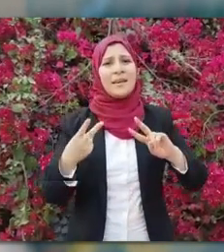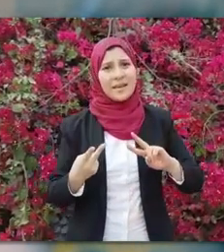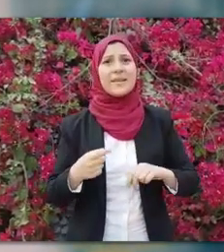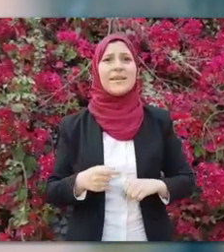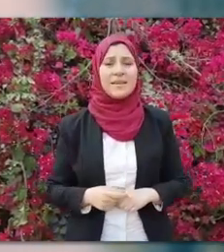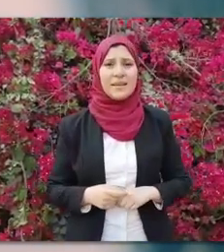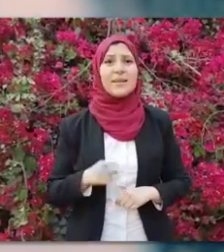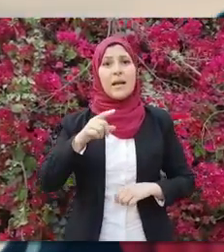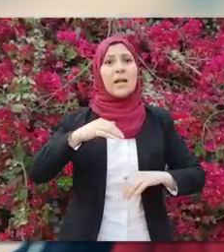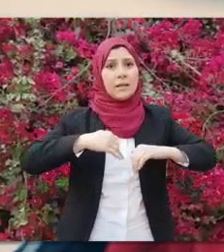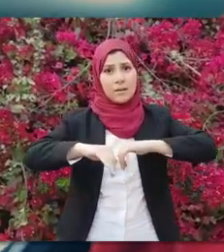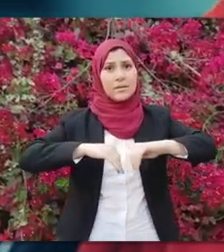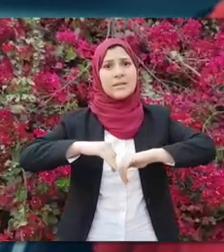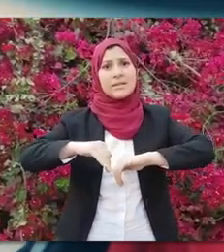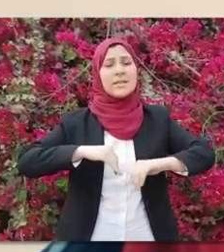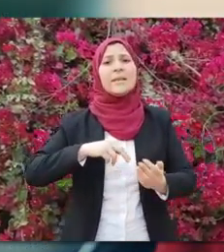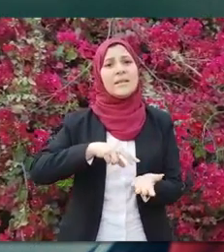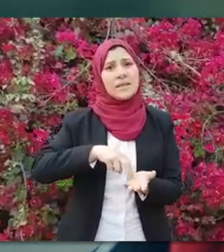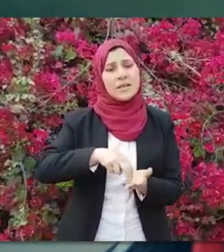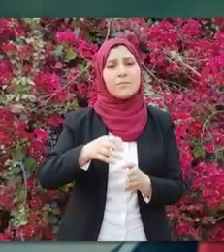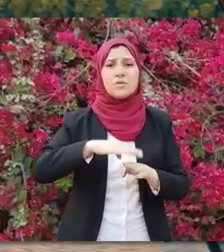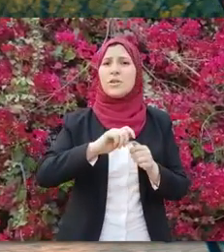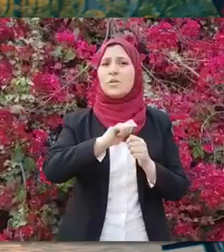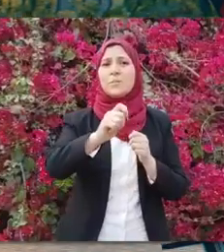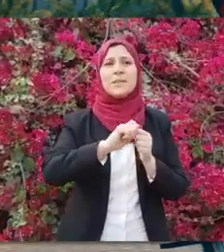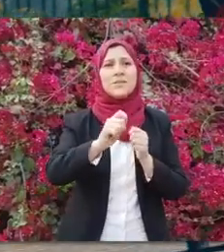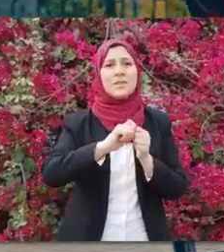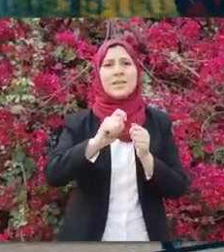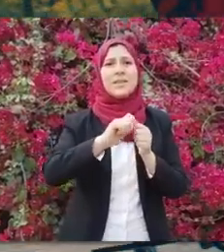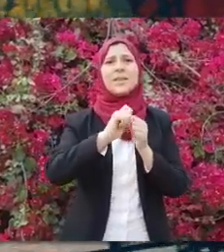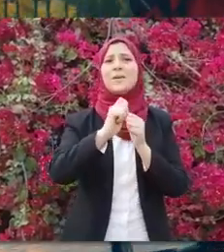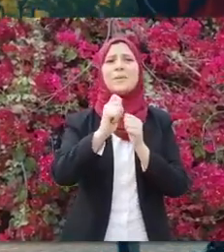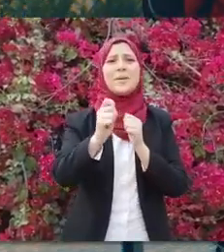انت غير لك خط سير تمشي له